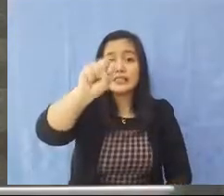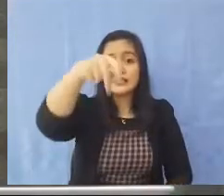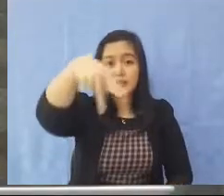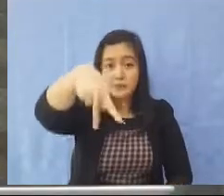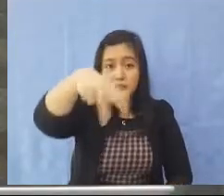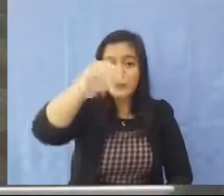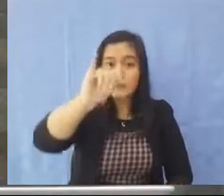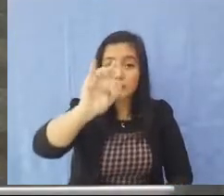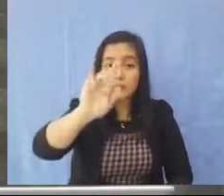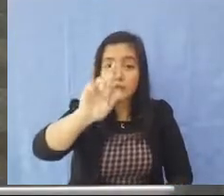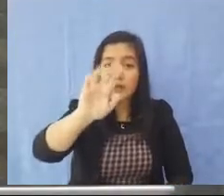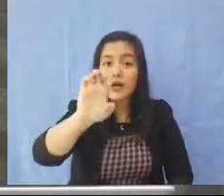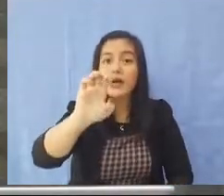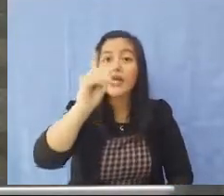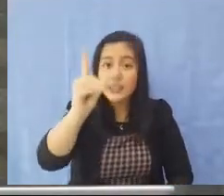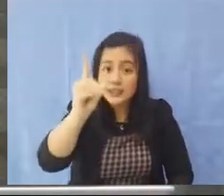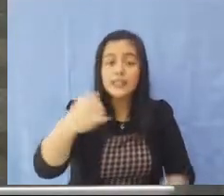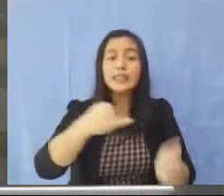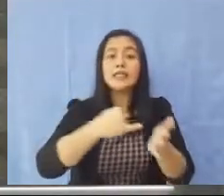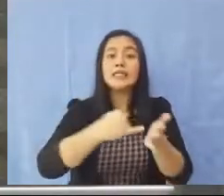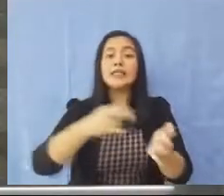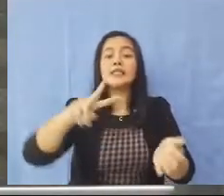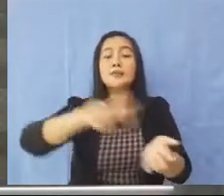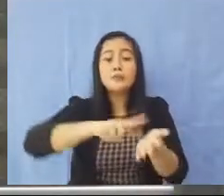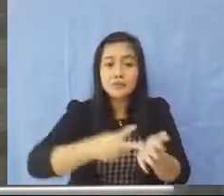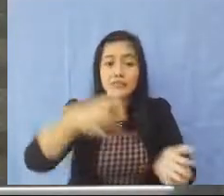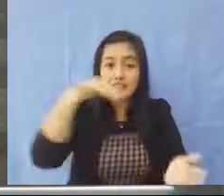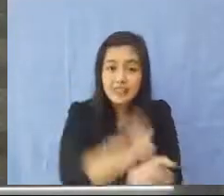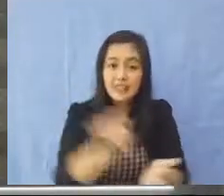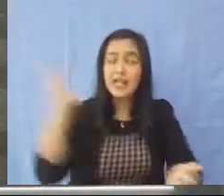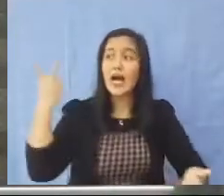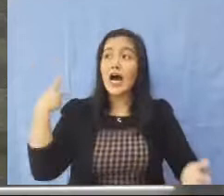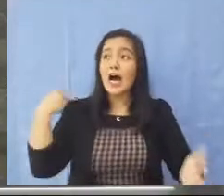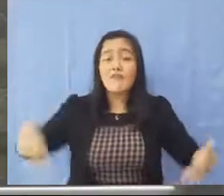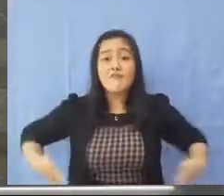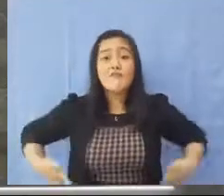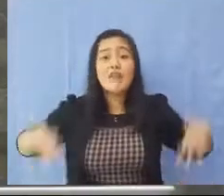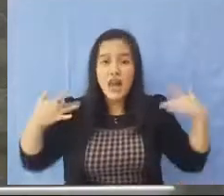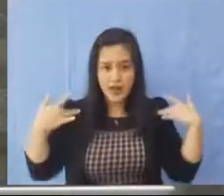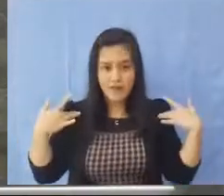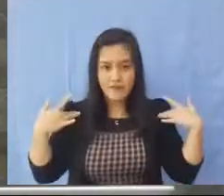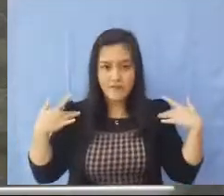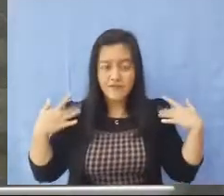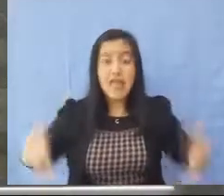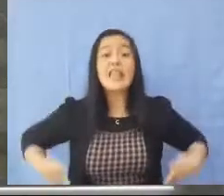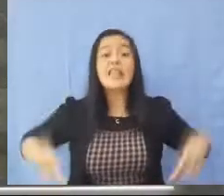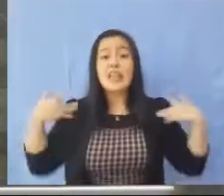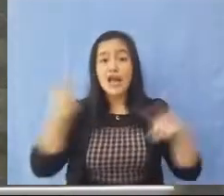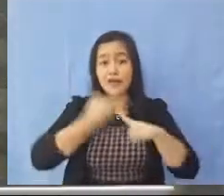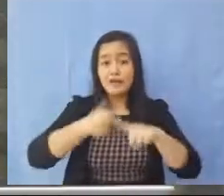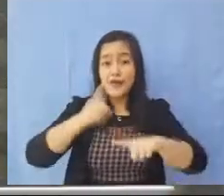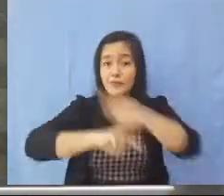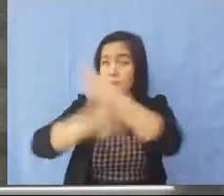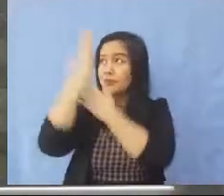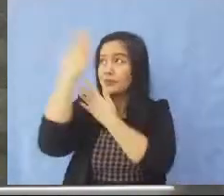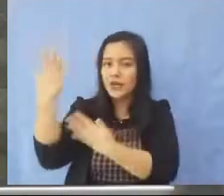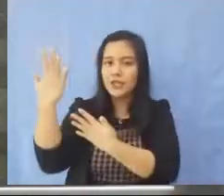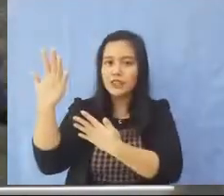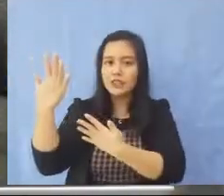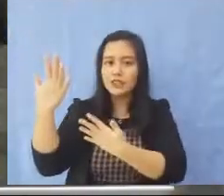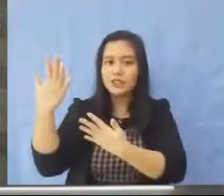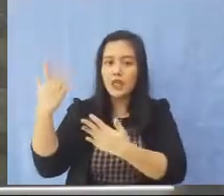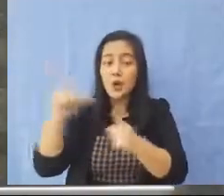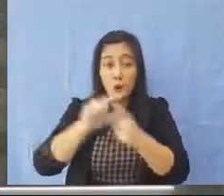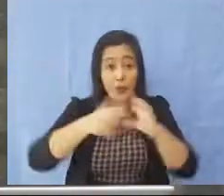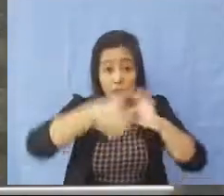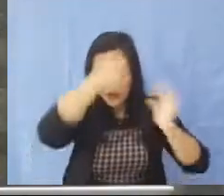Kaya tayo nagsasama-sama dito dahil tayo po mismo ang buhay natin ay patunay na mayroong buhay na salita ng Diyos. Amen. And